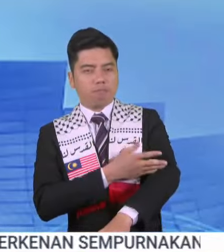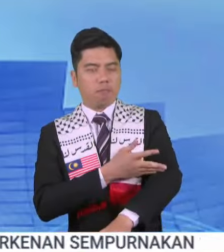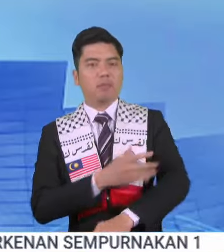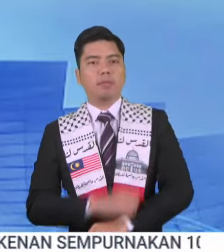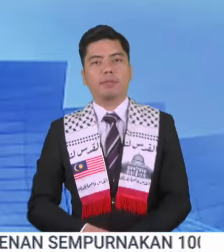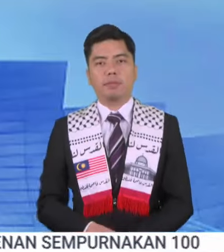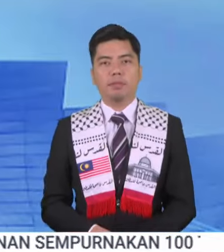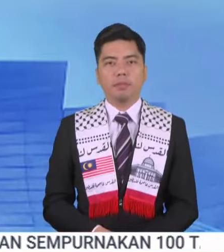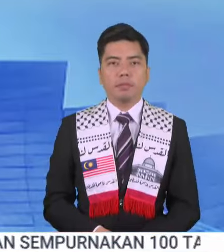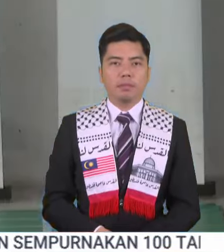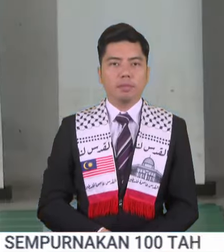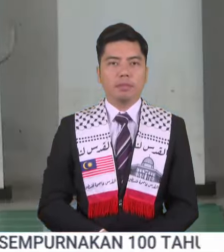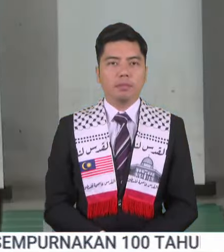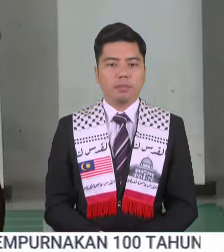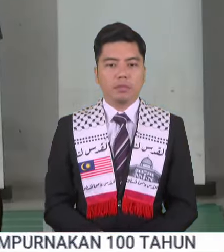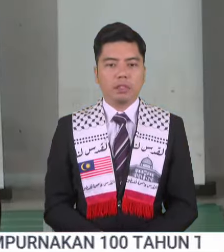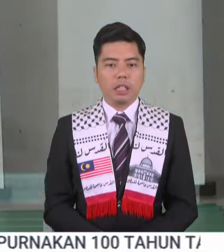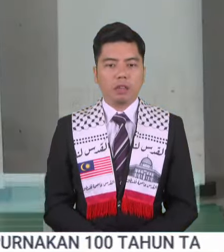kelemahan.